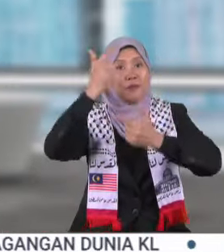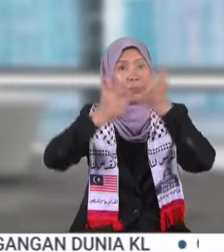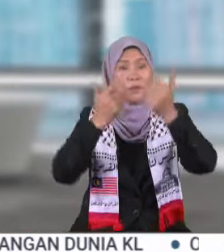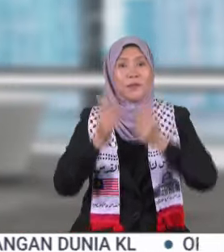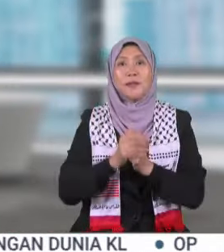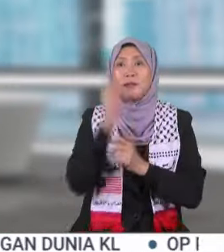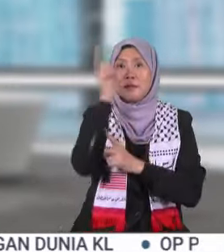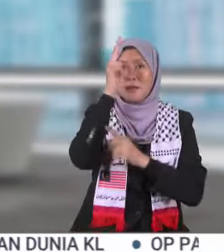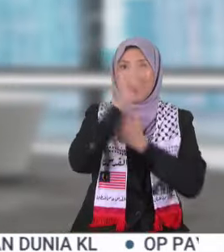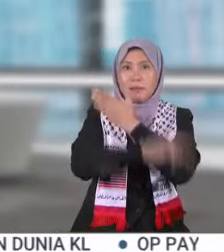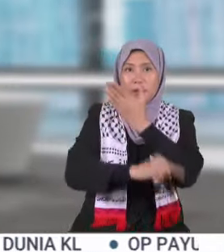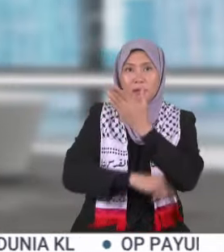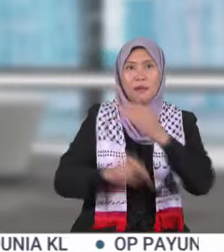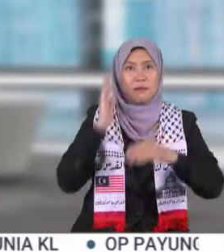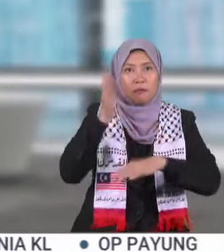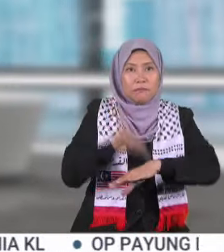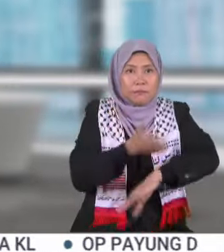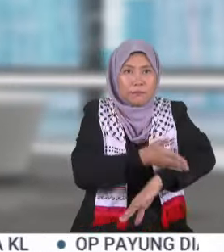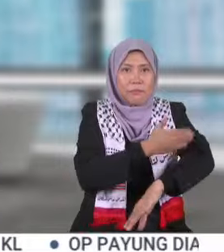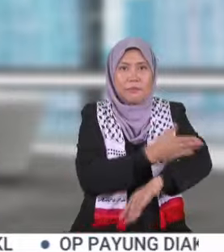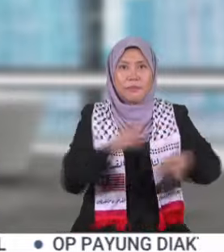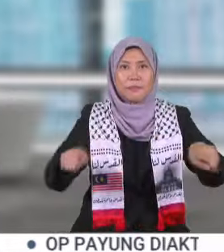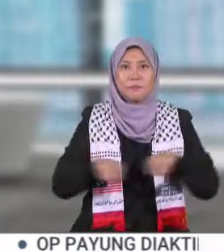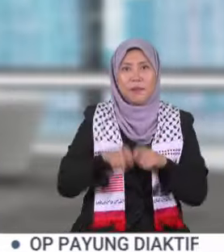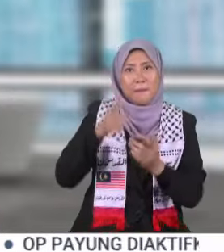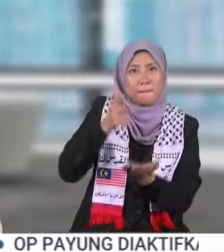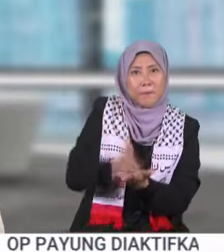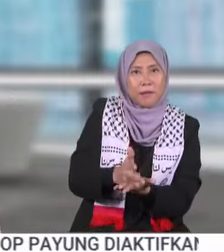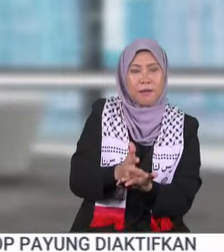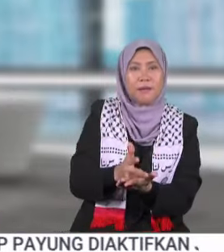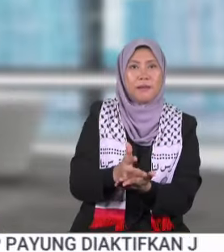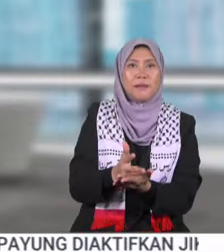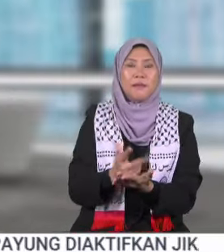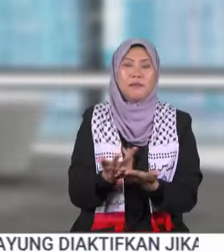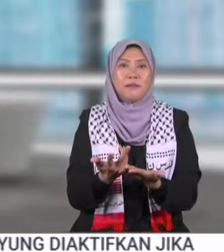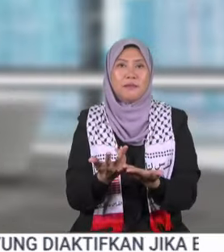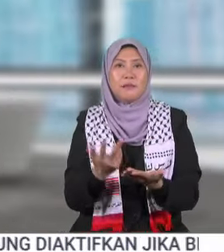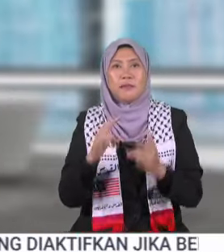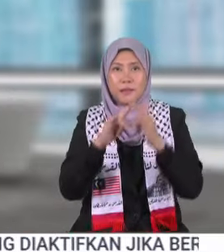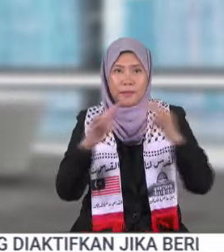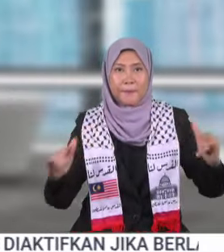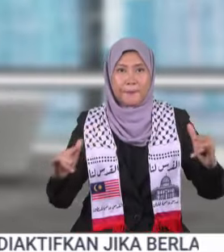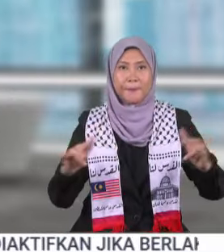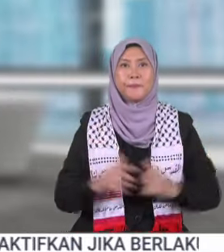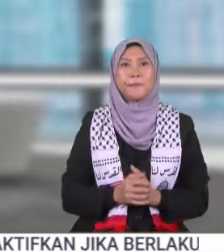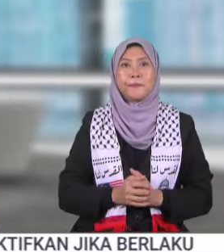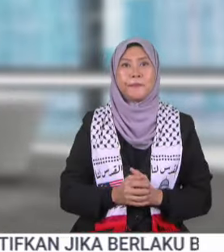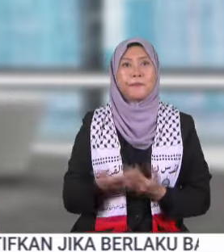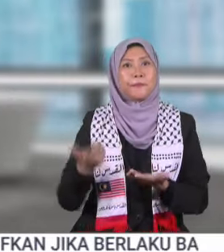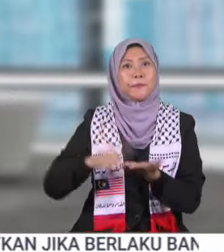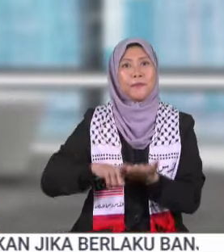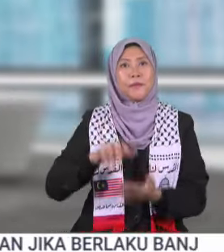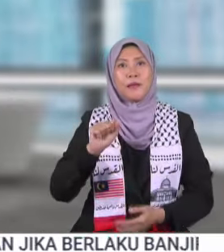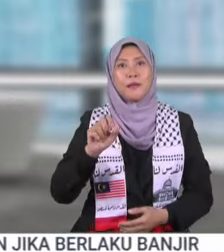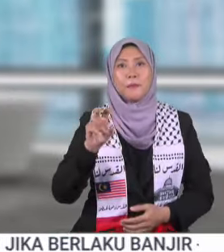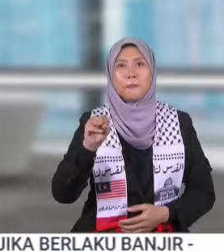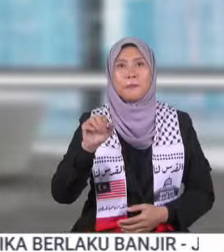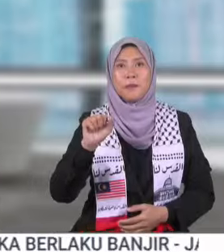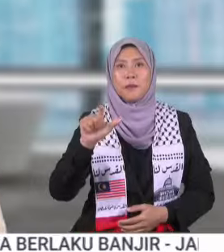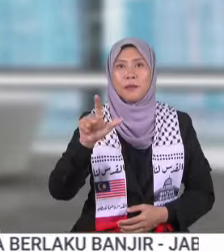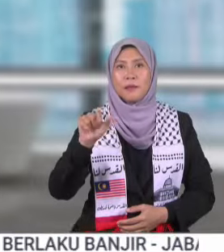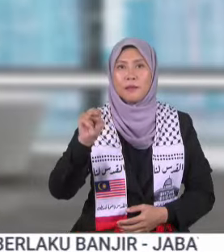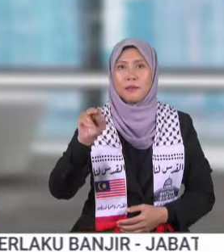kerajaan Negeri juga akan menambah baik kemudahan di tapak parkir avan sia ada Amalina Abdul Halim akan perincikannya untuk lintas